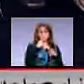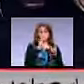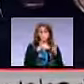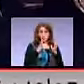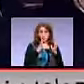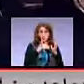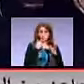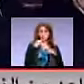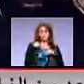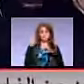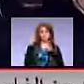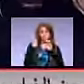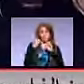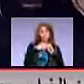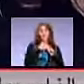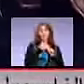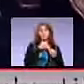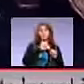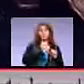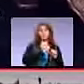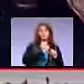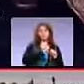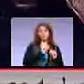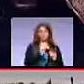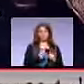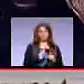عشان كده دي من الحاجات اللي انا بصراحه اشتغلت عليها فكره الشكل،